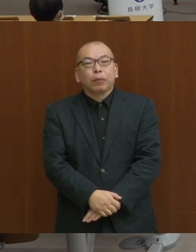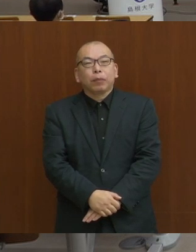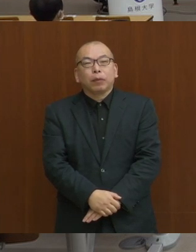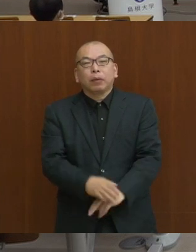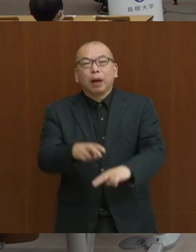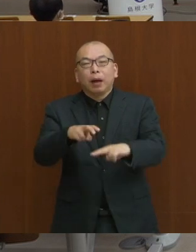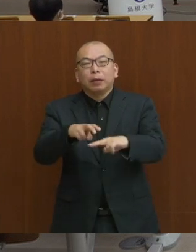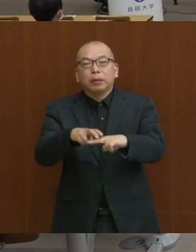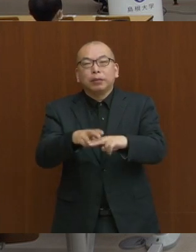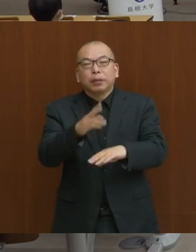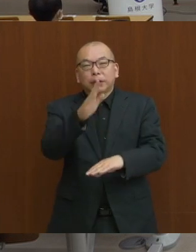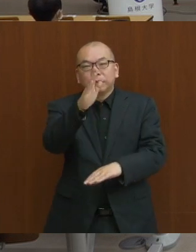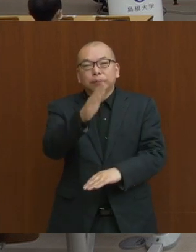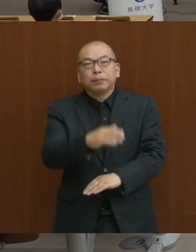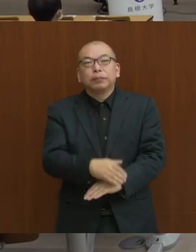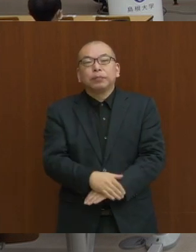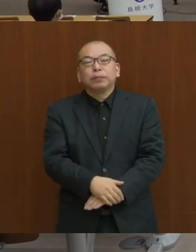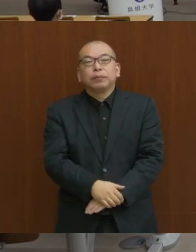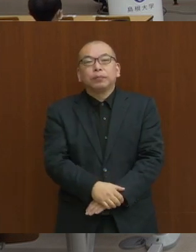着席。